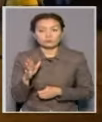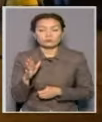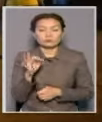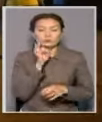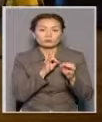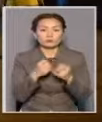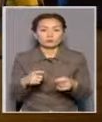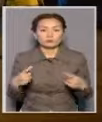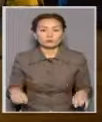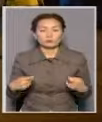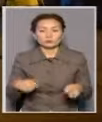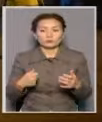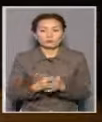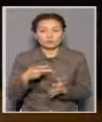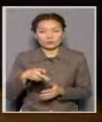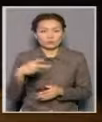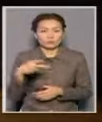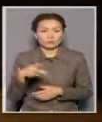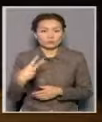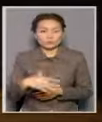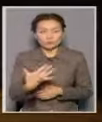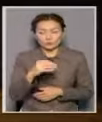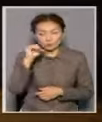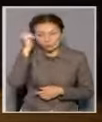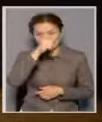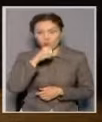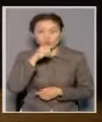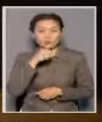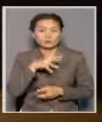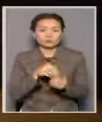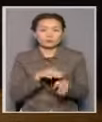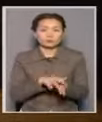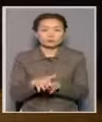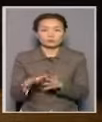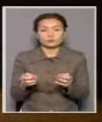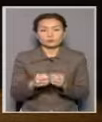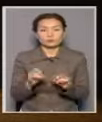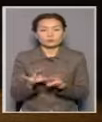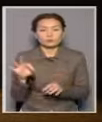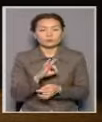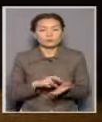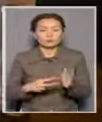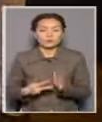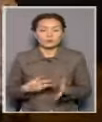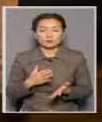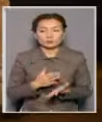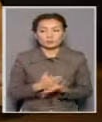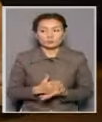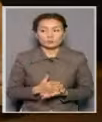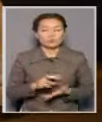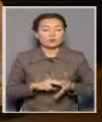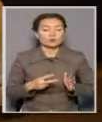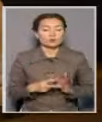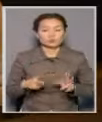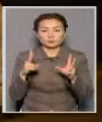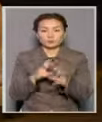фармацевтическом рынке до 2025 года для его реализация также утвержден комплексный план в рамках проекта